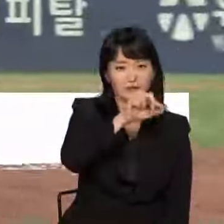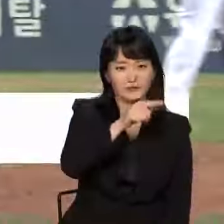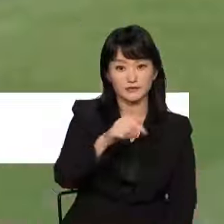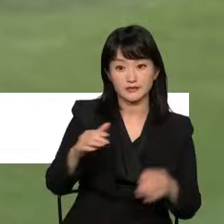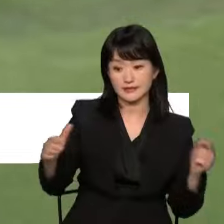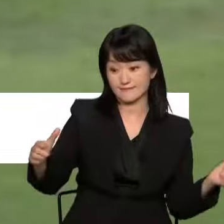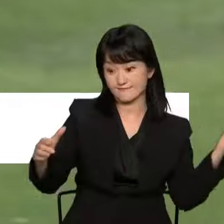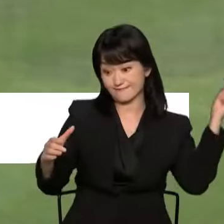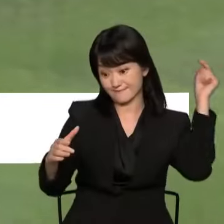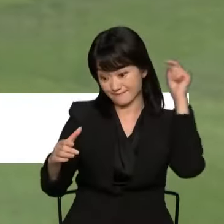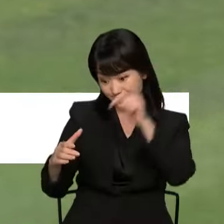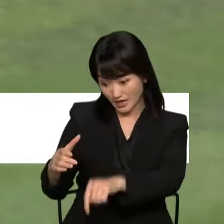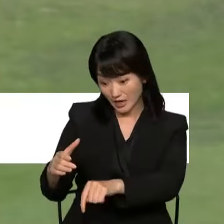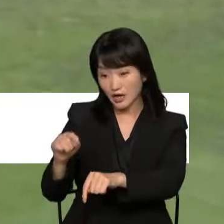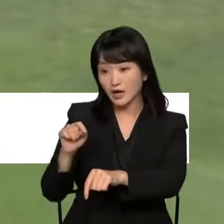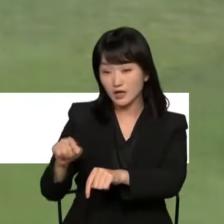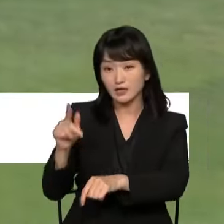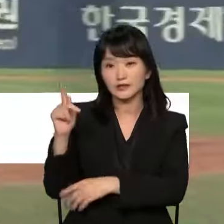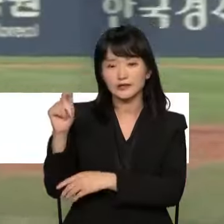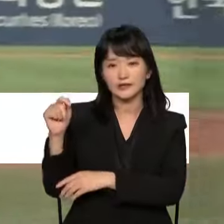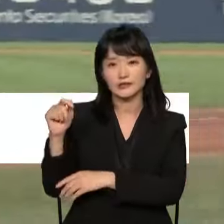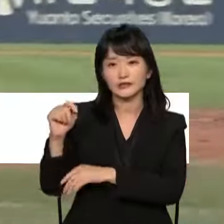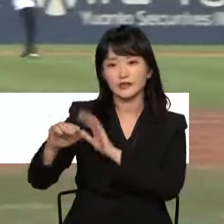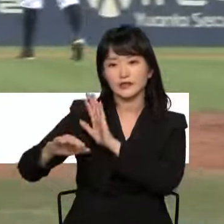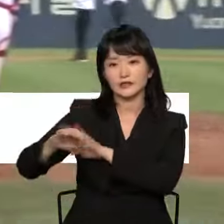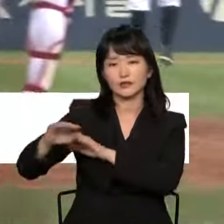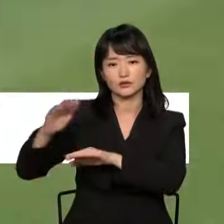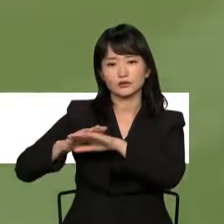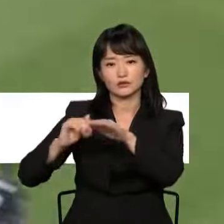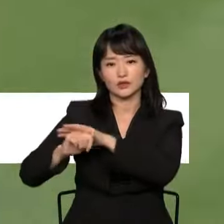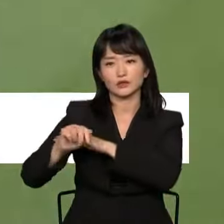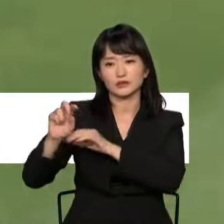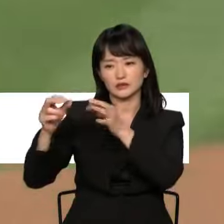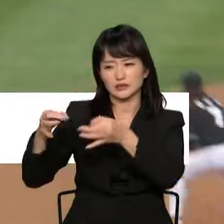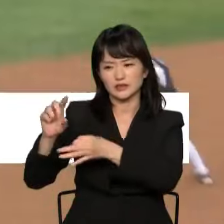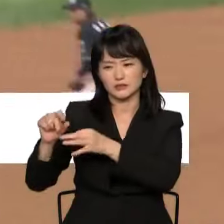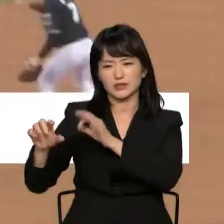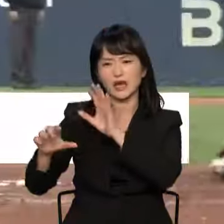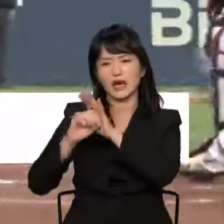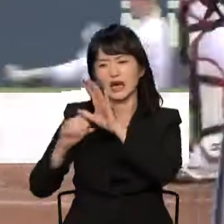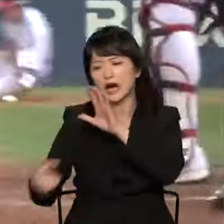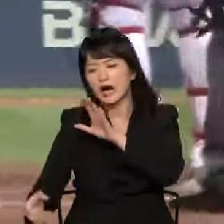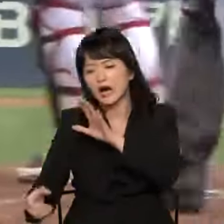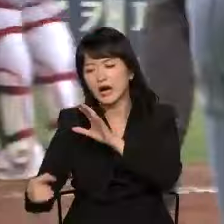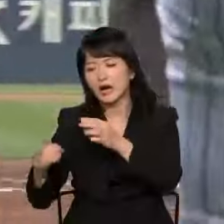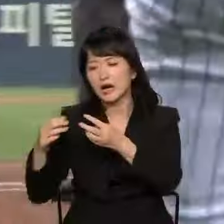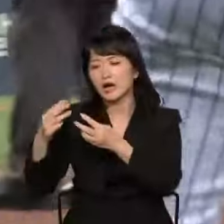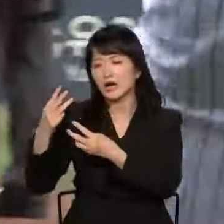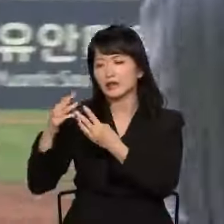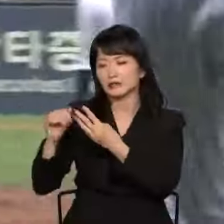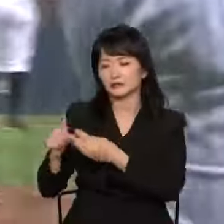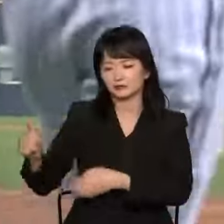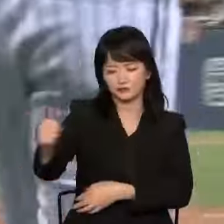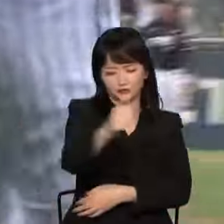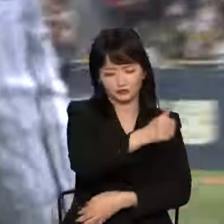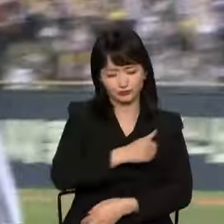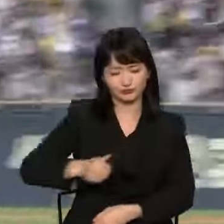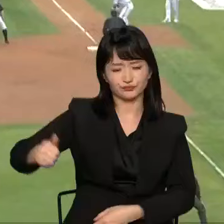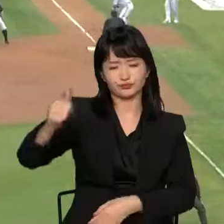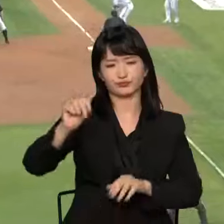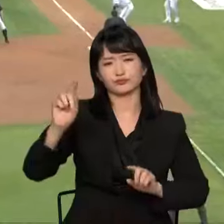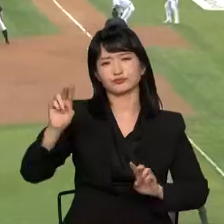적시타를 뽑았고 이타구를 KT 좌익수 김민혁이 뒤로 빠뜨리면서 주자 3명이 홈을 밟아 승리의 쐐기를